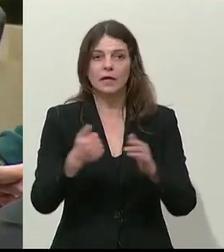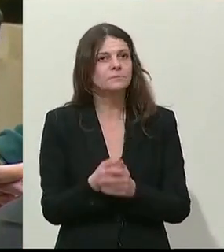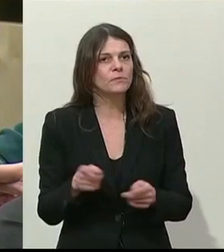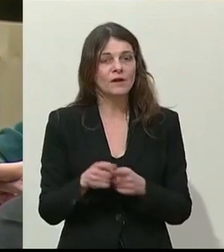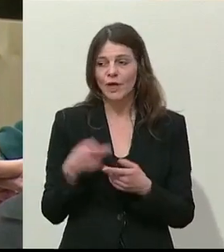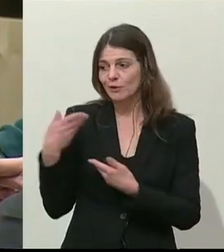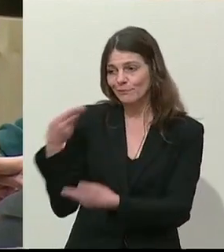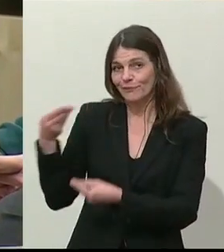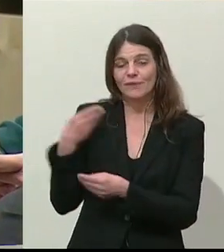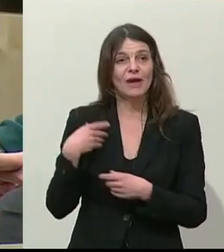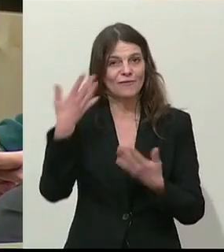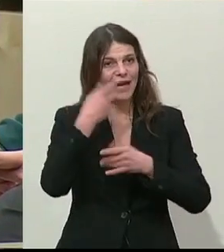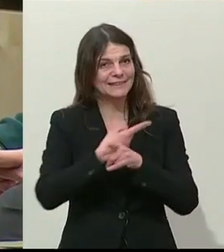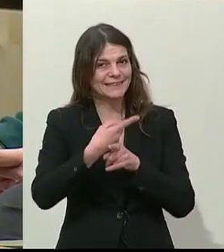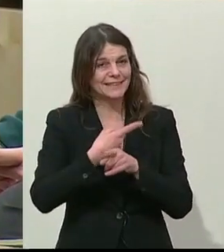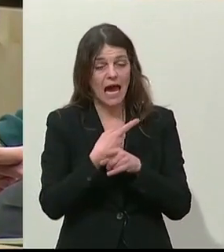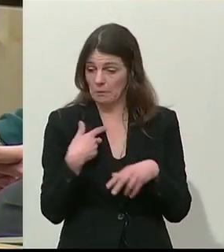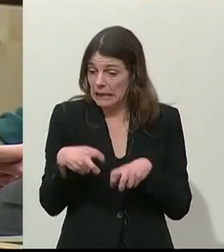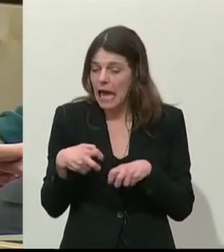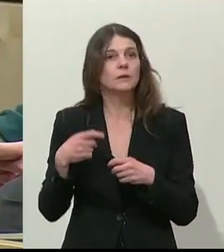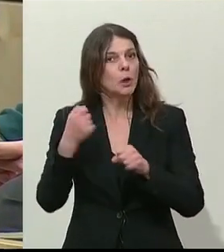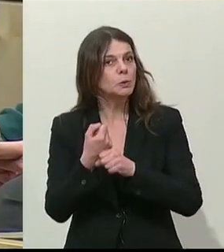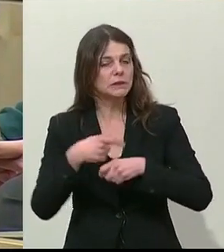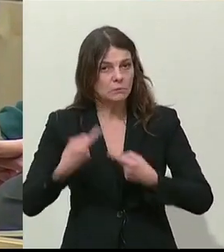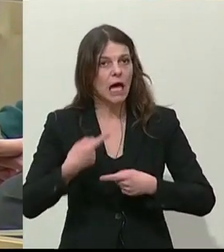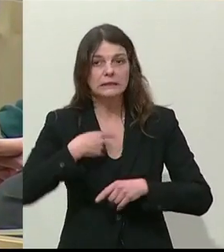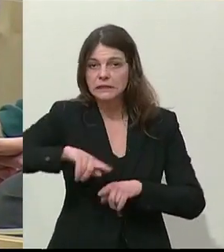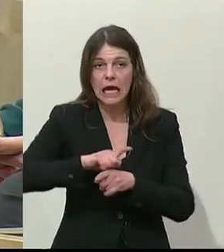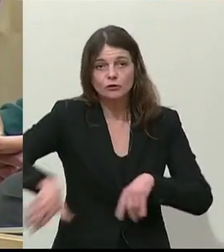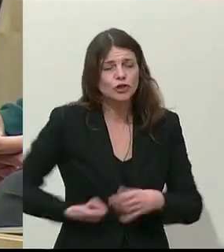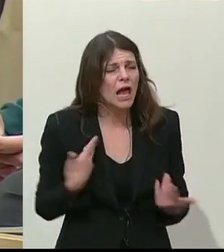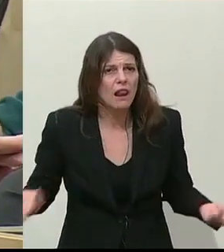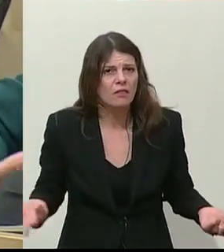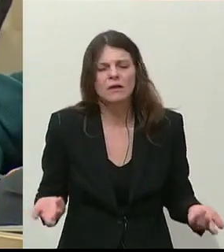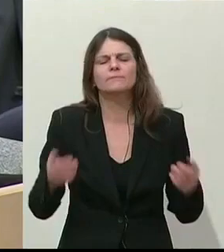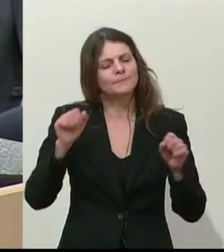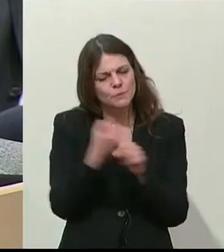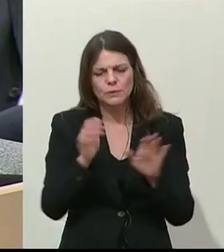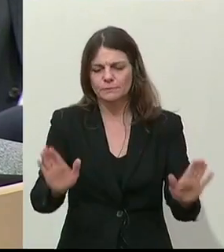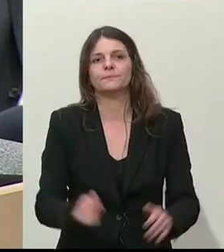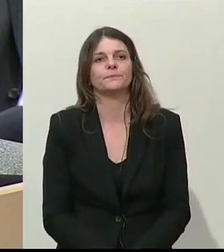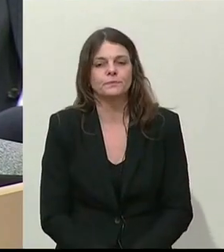gegenseitig mit der Fernsehzeit herumgeizen und uns gleichzeitig auch gegenseitig Zeit stehlen. Nichtsdestotrotz,